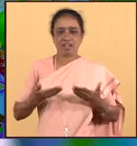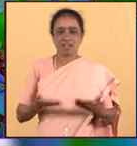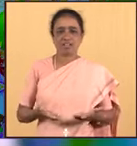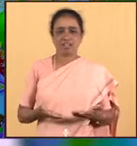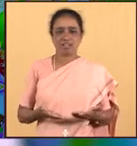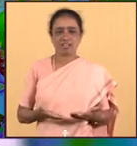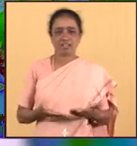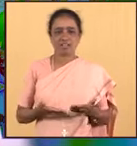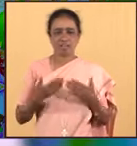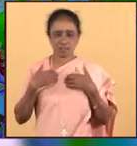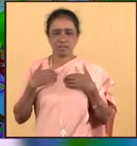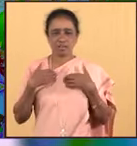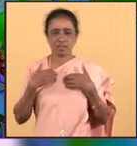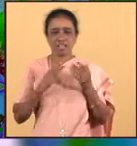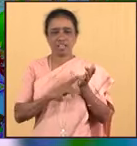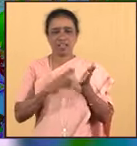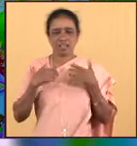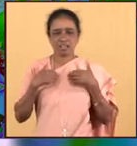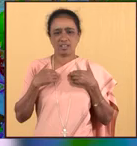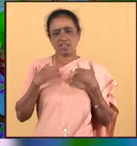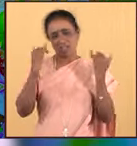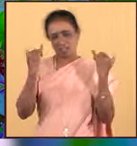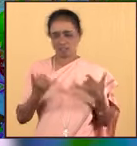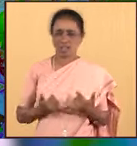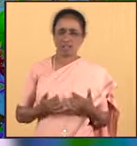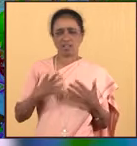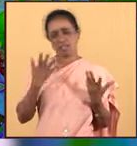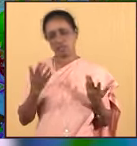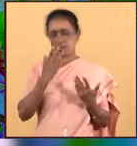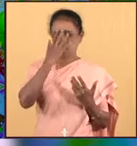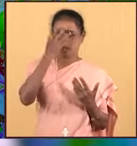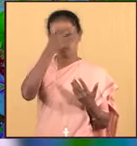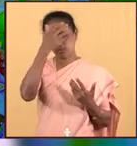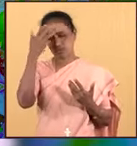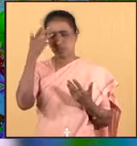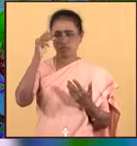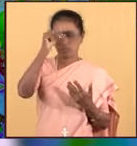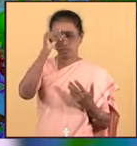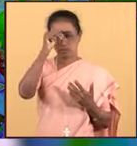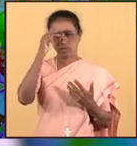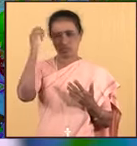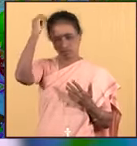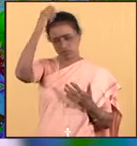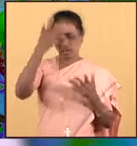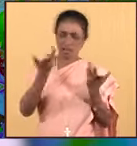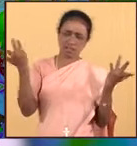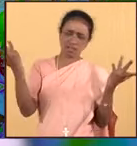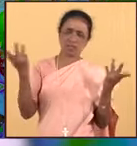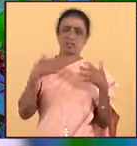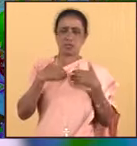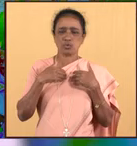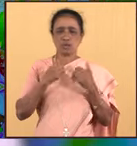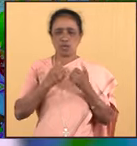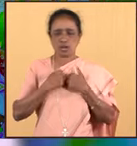நாடு சொல்கிறோம், இந்தியான்னு சொல்கிறோம். அப்போ நேஷனாலிட்டின்னா நம்ம எல்லாரும் இந்தியா. அது எந்த மதமாக இருந்தாலும் சரி, இந்தோ